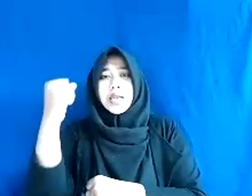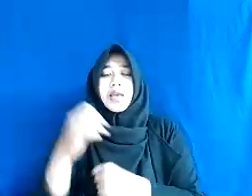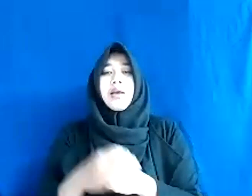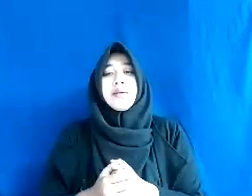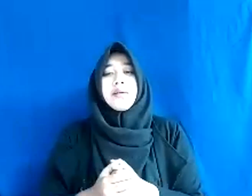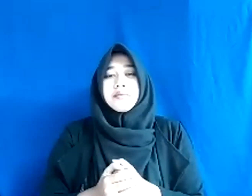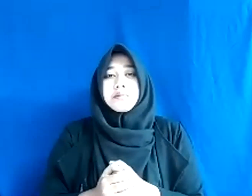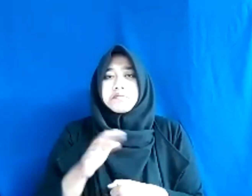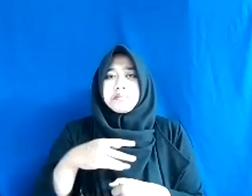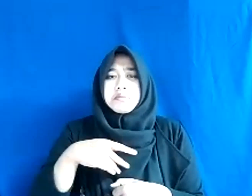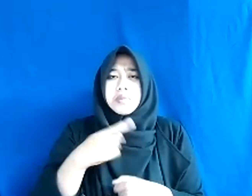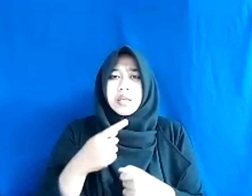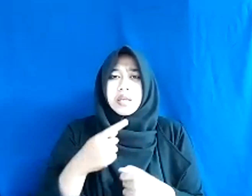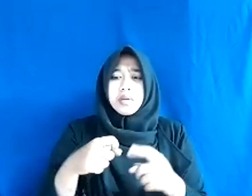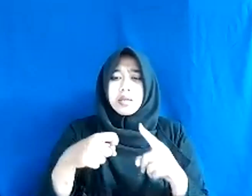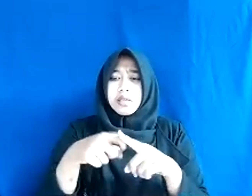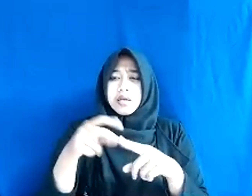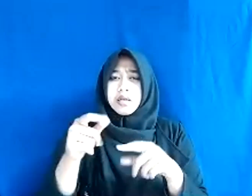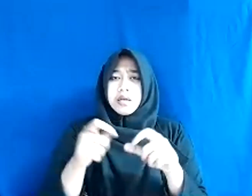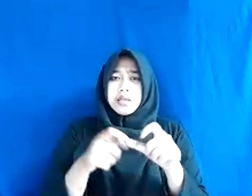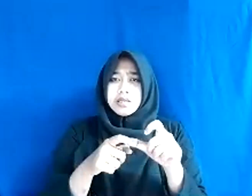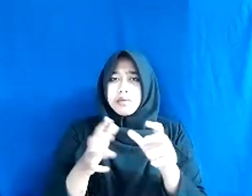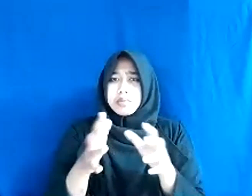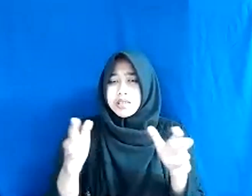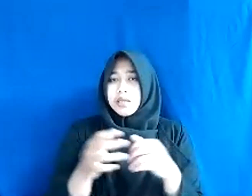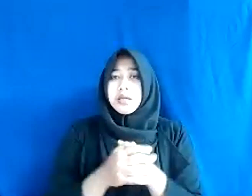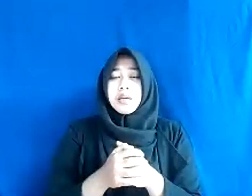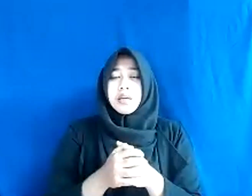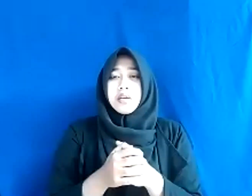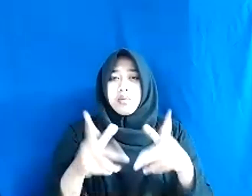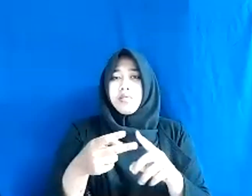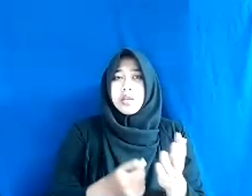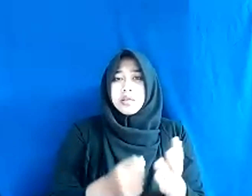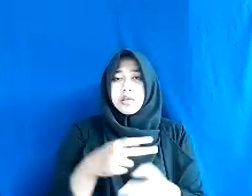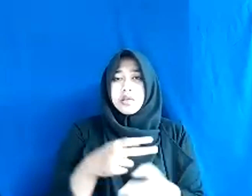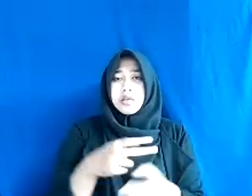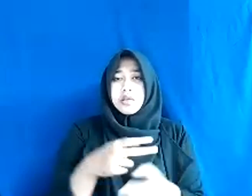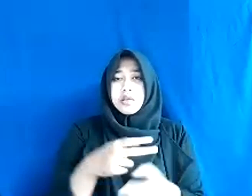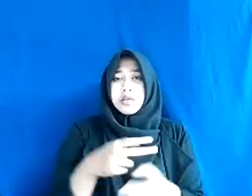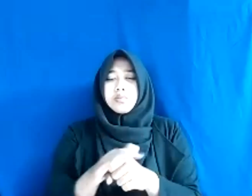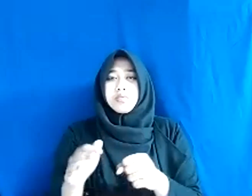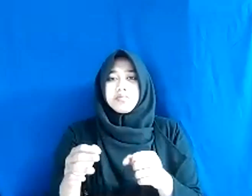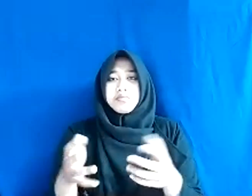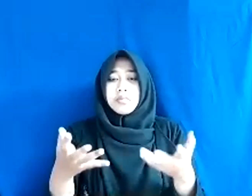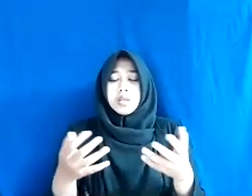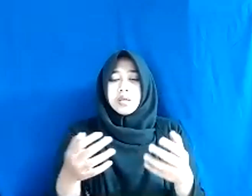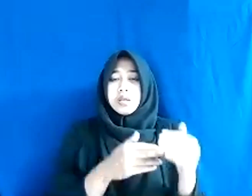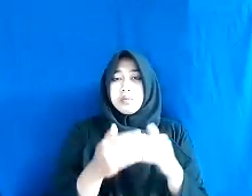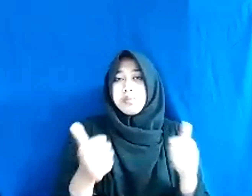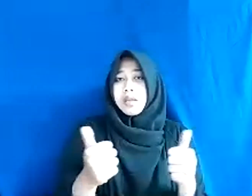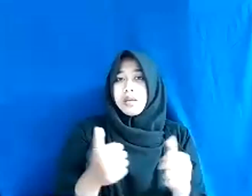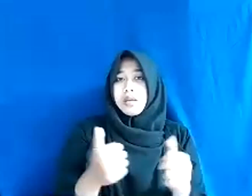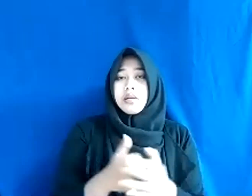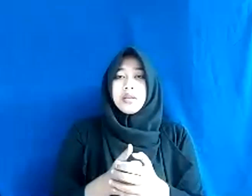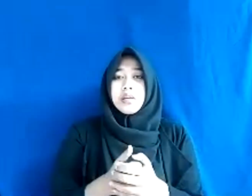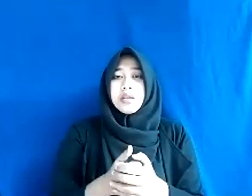waktu global financial crisis Indonesia itu cukup bisa bertahan dengan lebih baik karena punya pengalaman ya, dan juga sudah